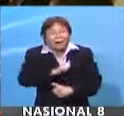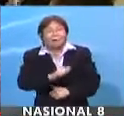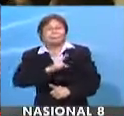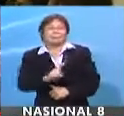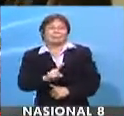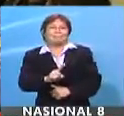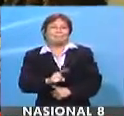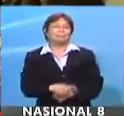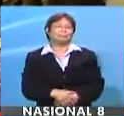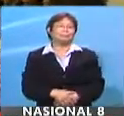Islam